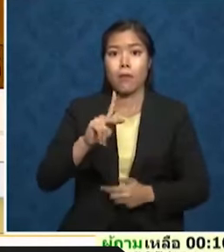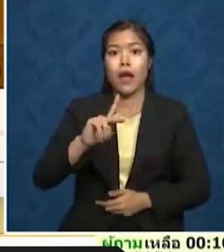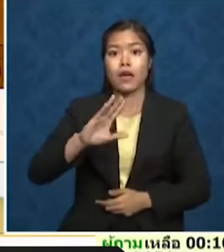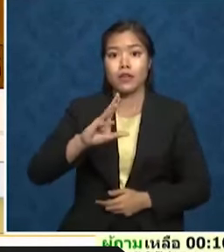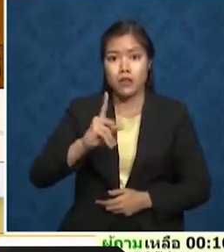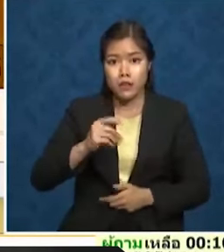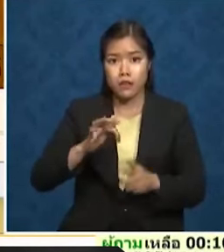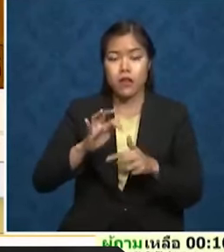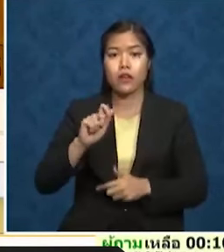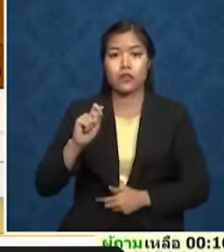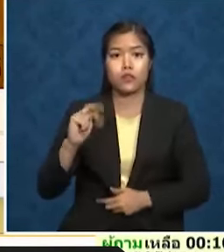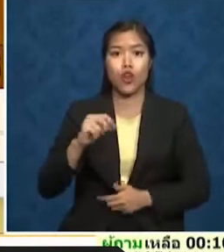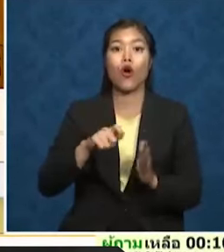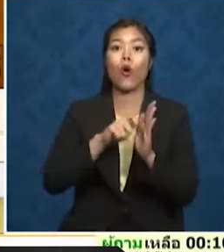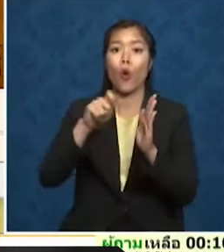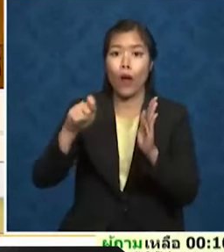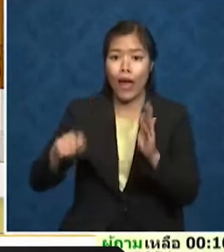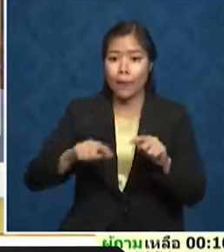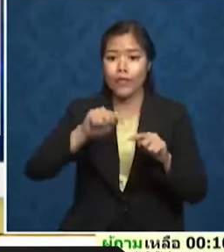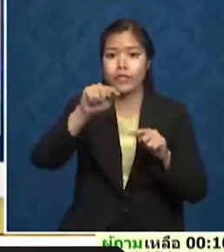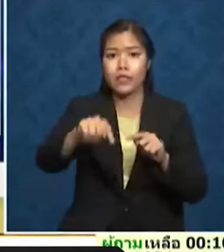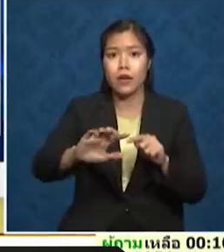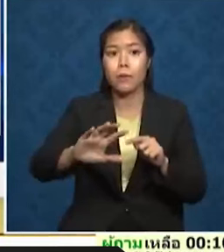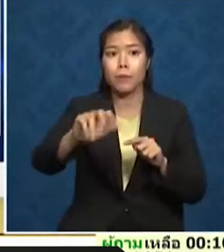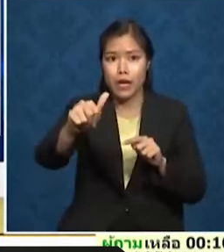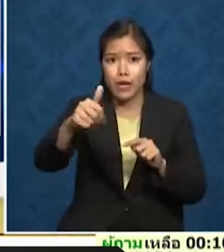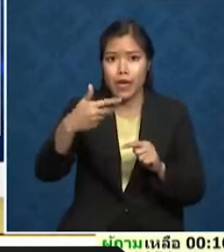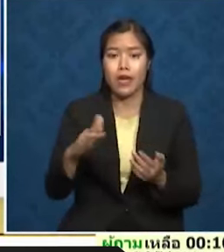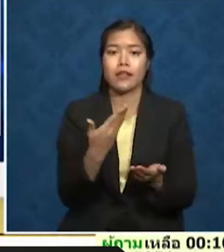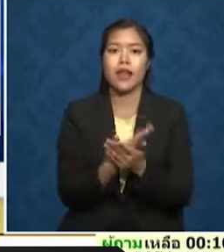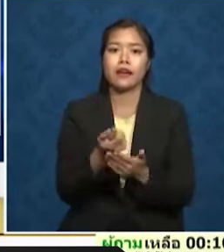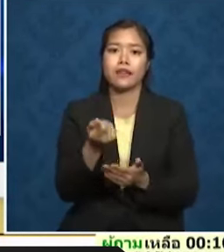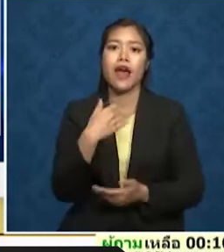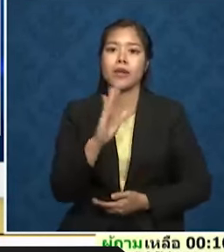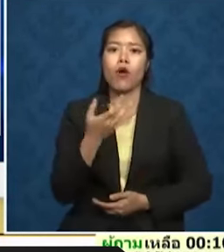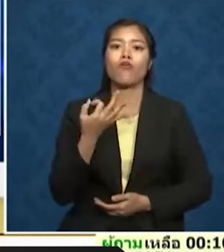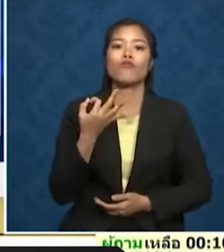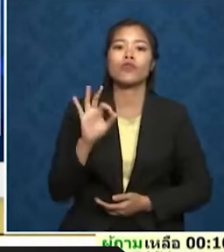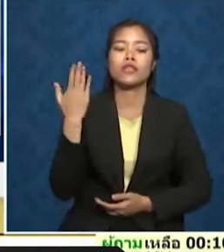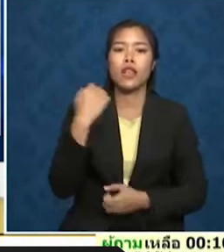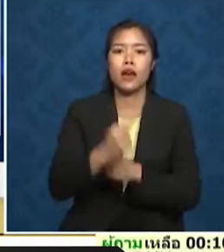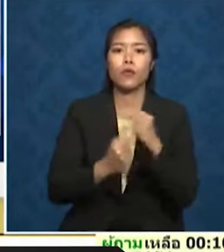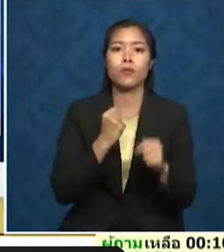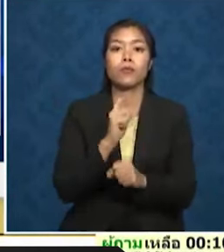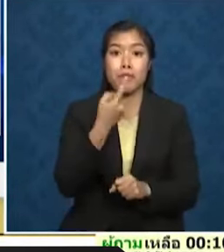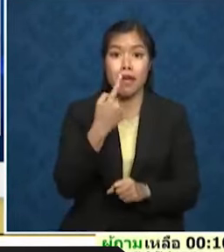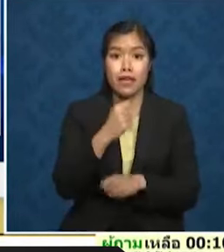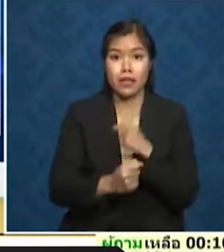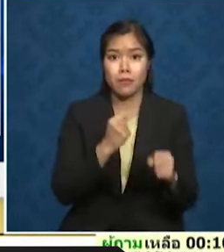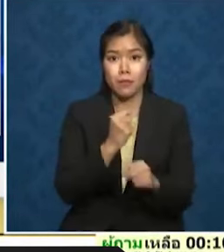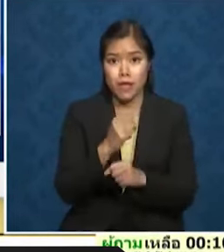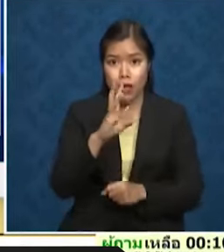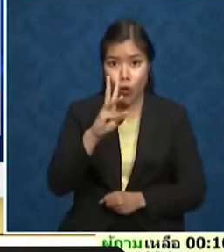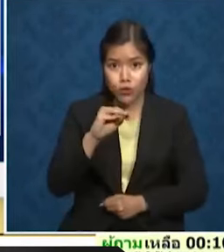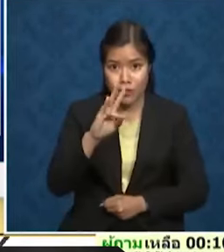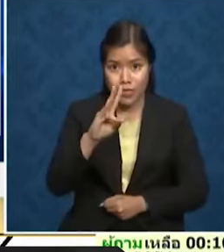ราชสีมานะคะโดยไม่เก็บค่าผ่านทางตั้งแต่ช่วงเทศกาลปีใหม่ปี2567ที่ผ่านมาจ